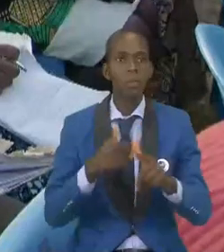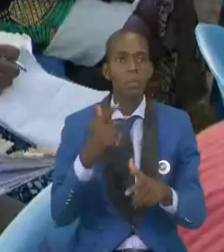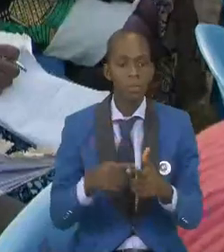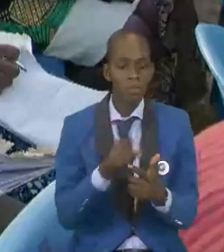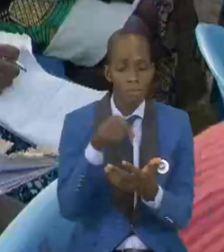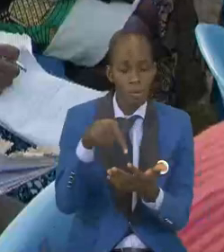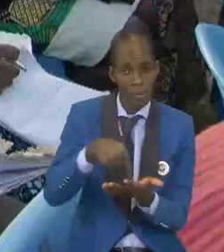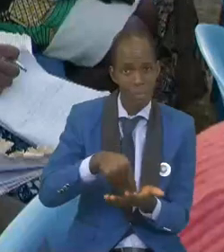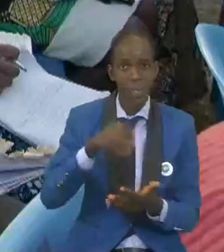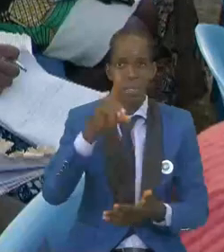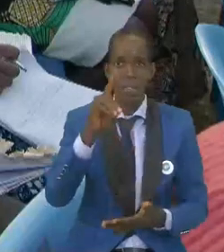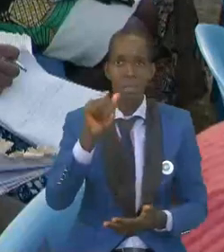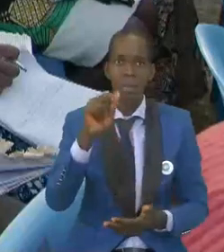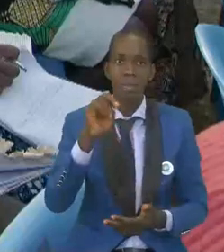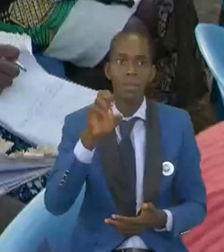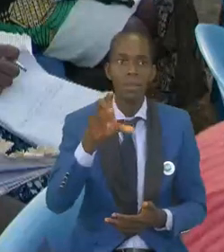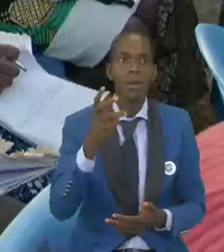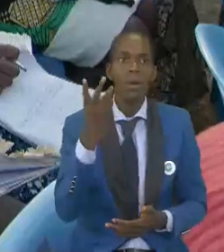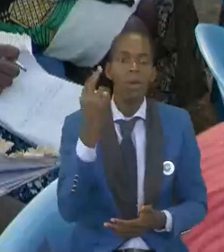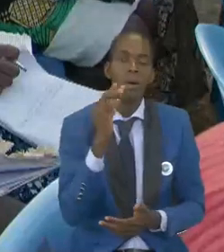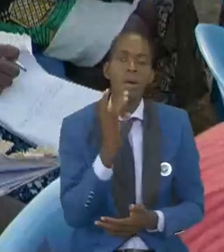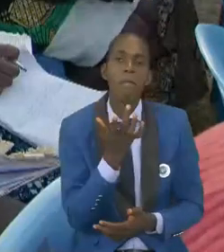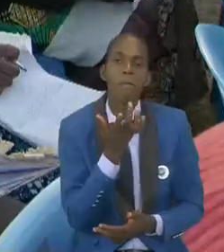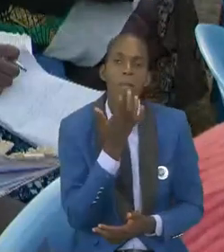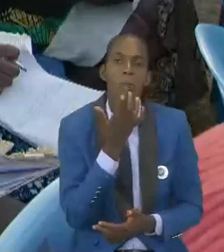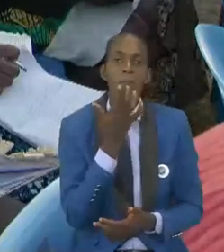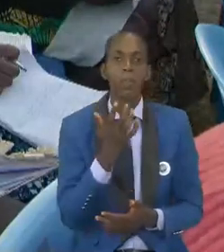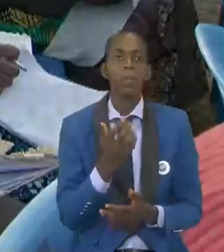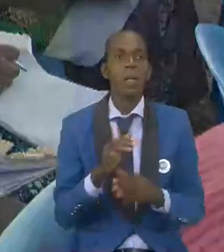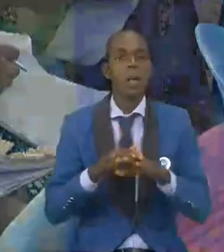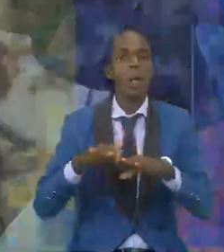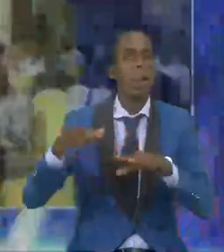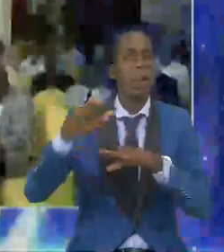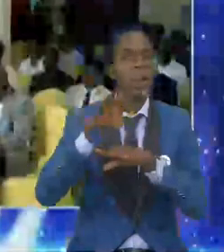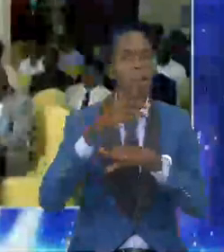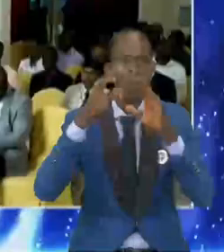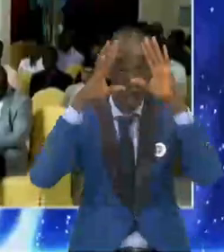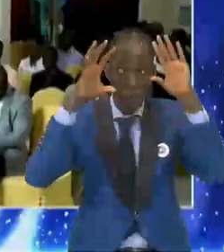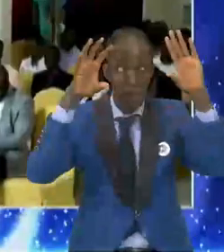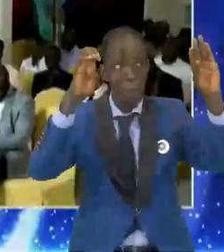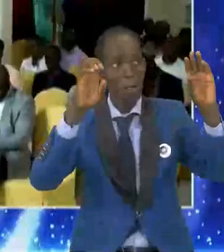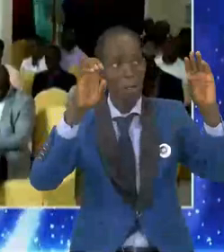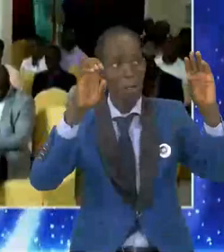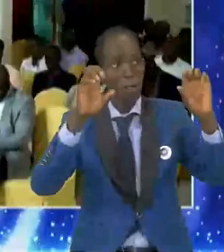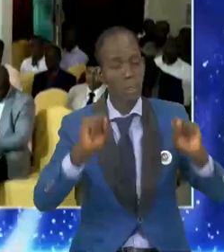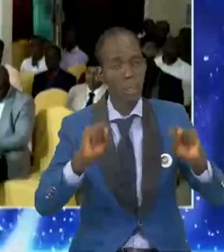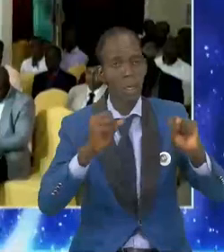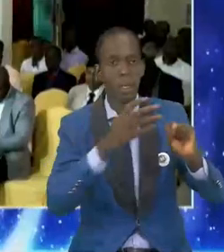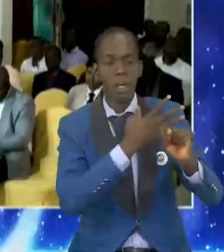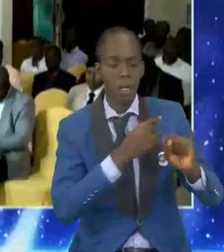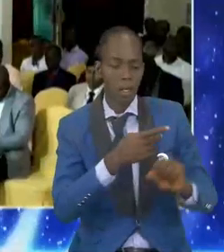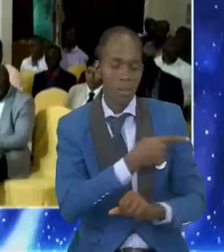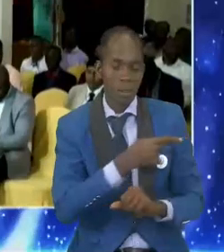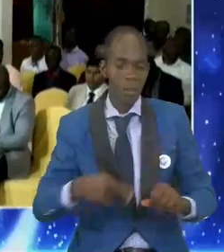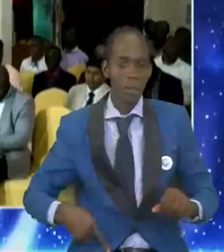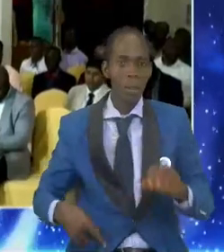verset 3 verset 3 dit Daniel surpassait les chefs et les